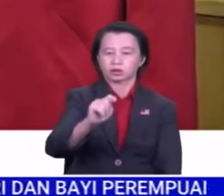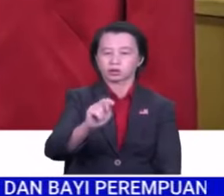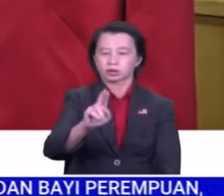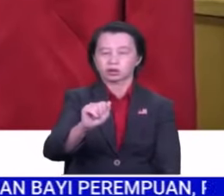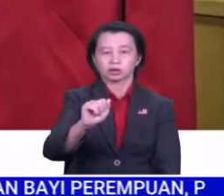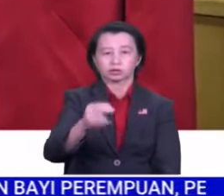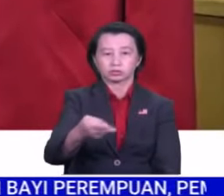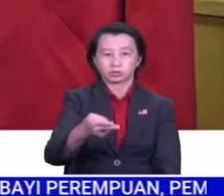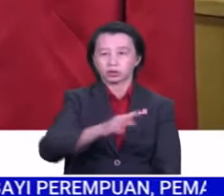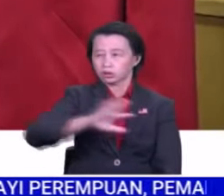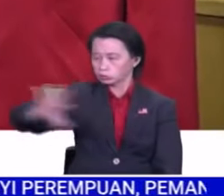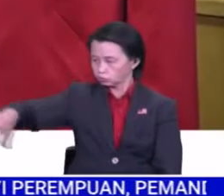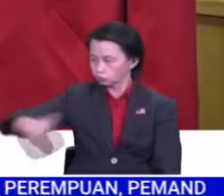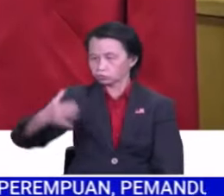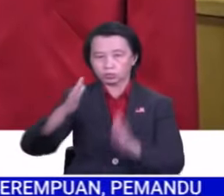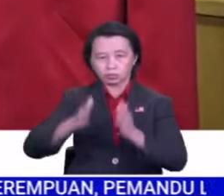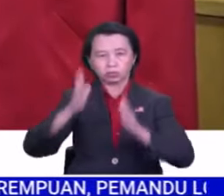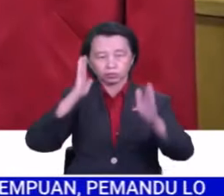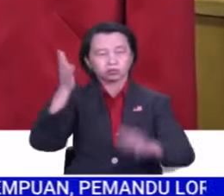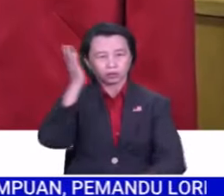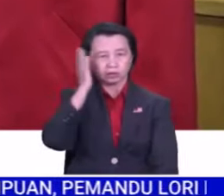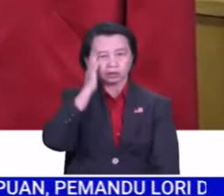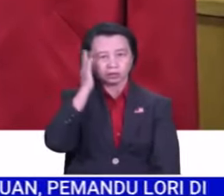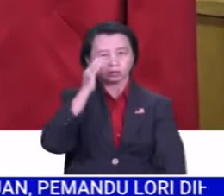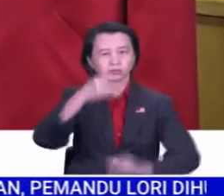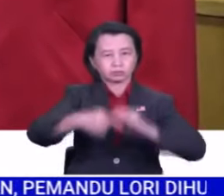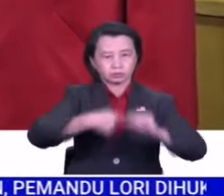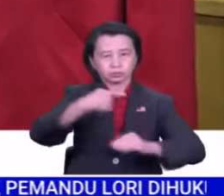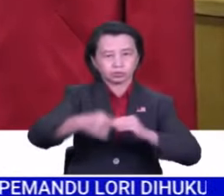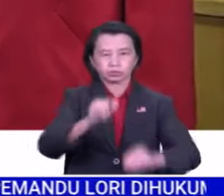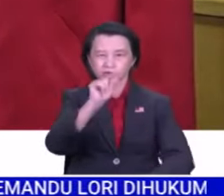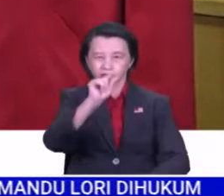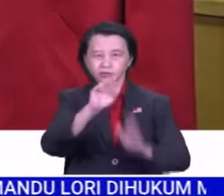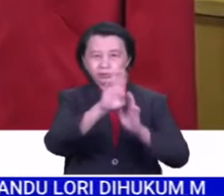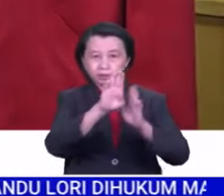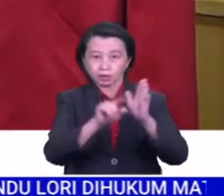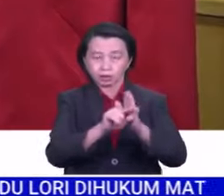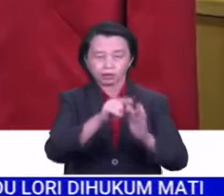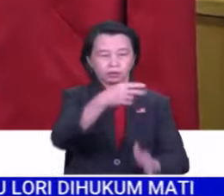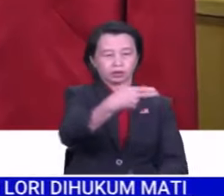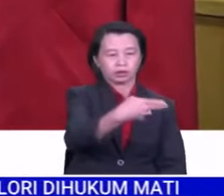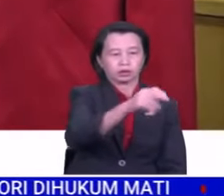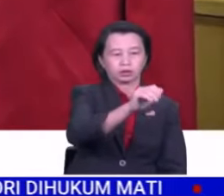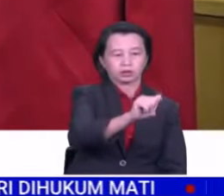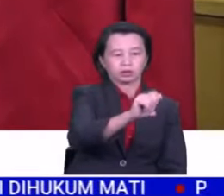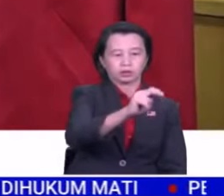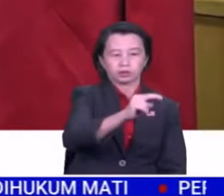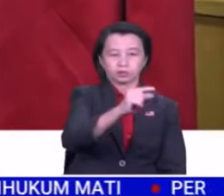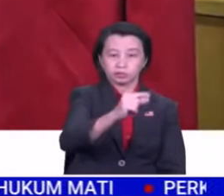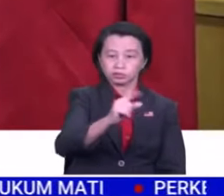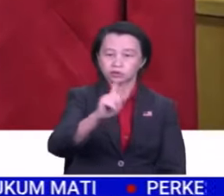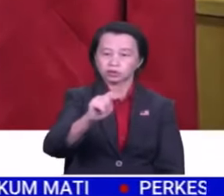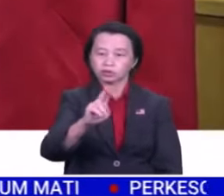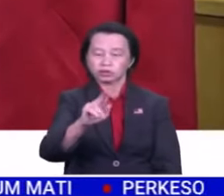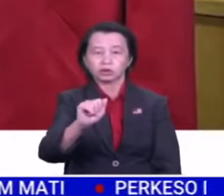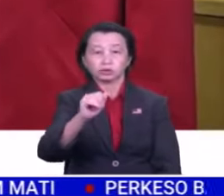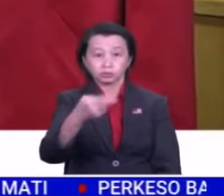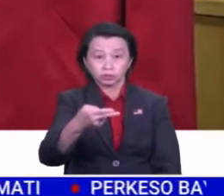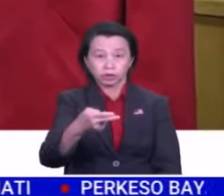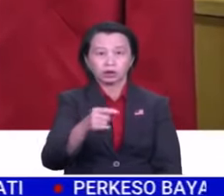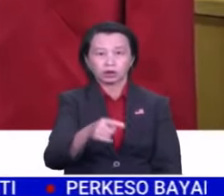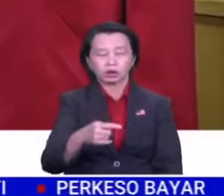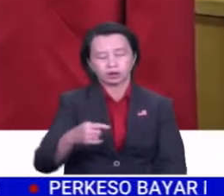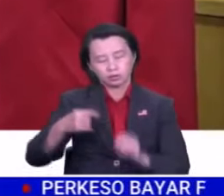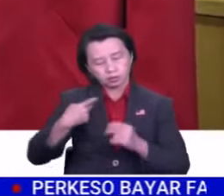kisahlah dia bangsa apa pun, pastinya tahu tentang sedikit latar belakang Hang Tuah. Jadi dari situlah bermulanya kajian dia